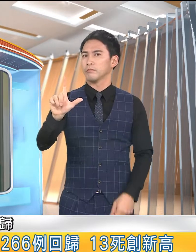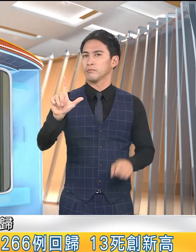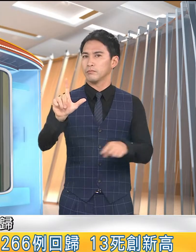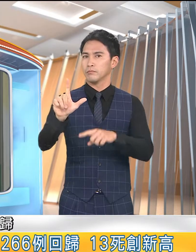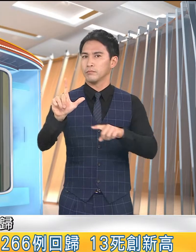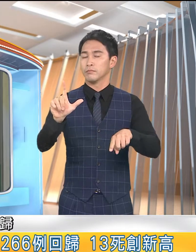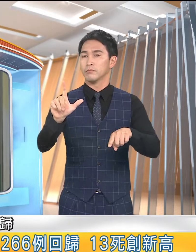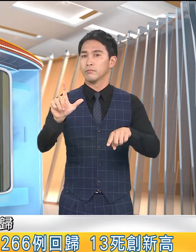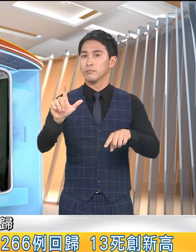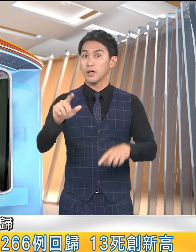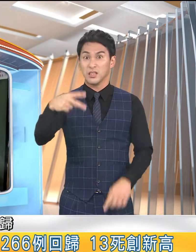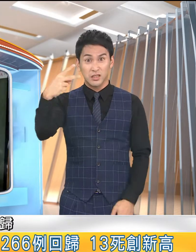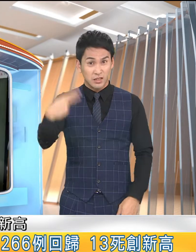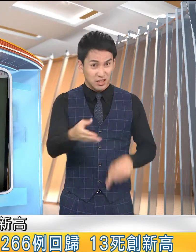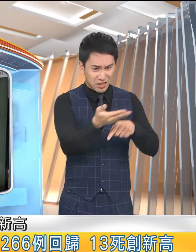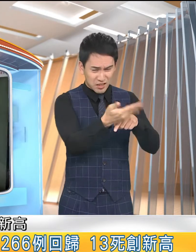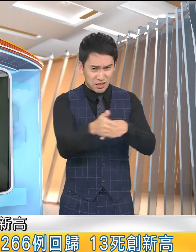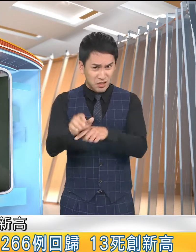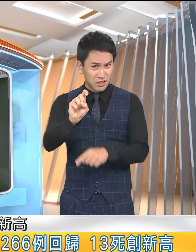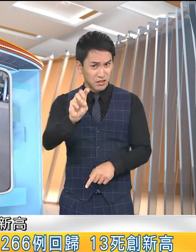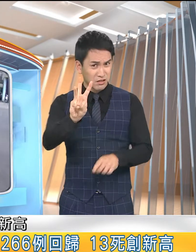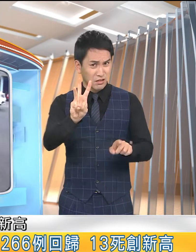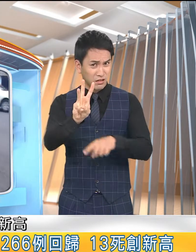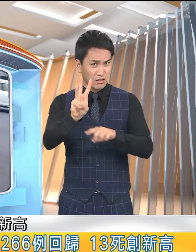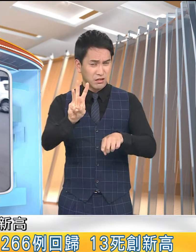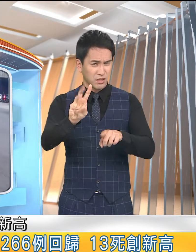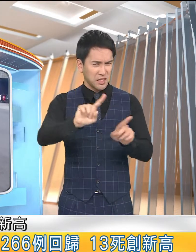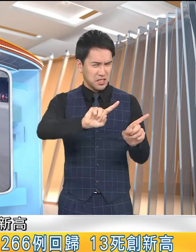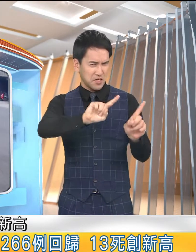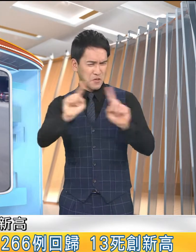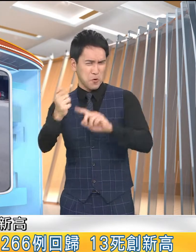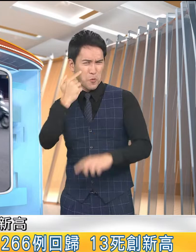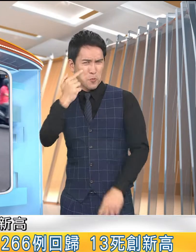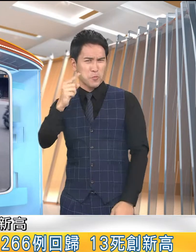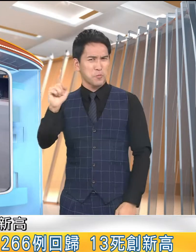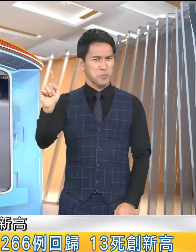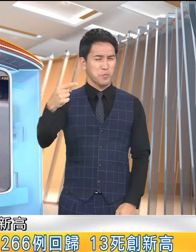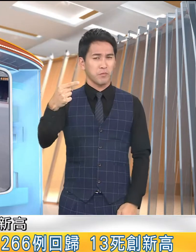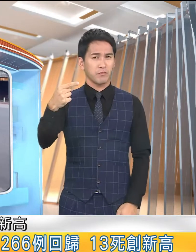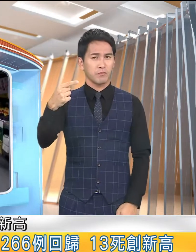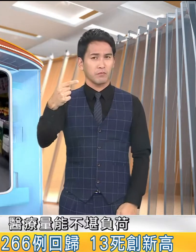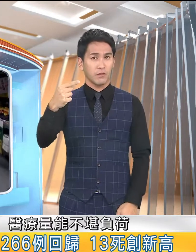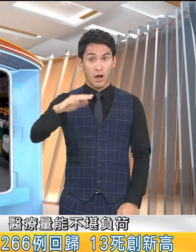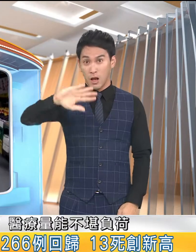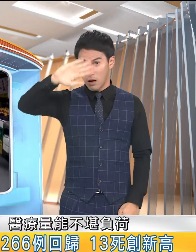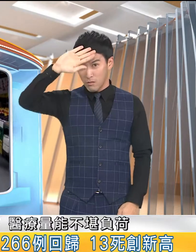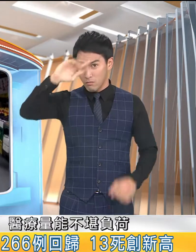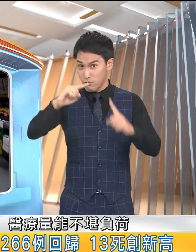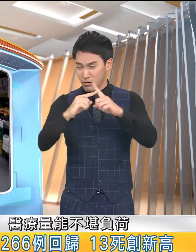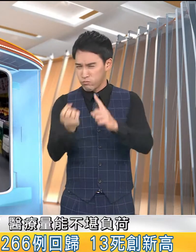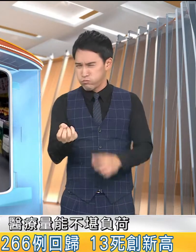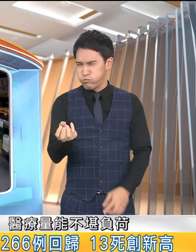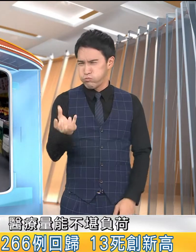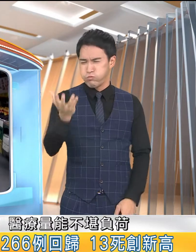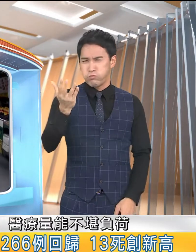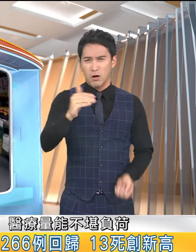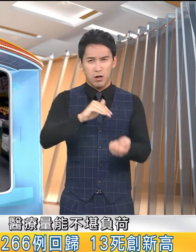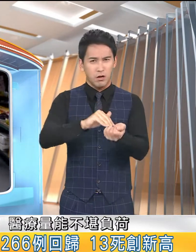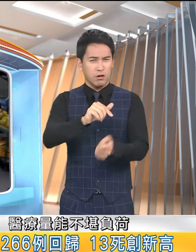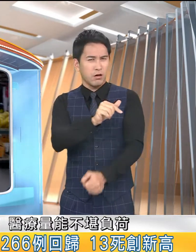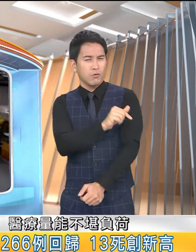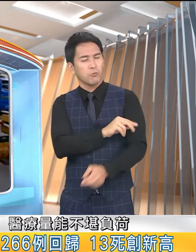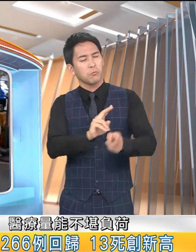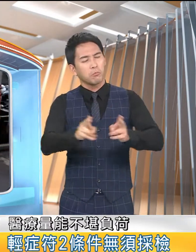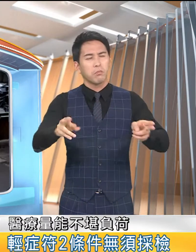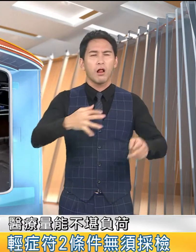266例校正回归，有13例死亡，再创新高。而随着确诊人数升